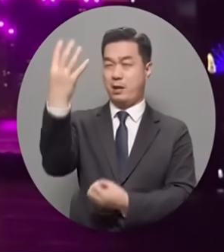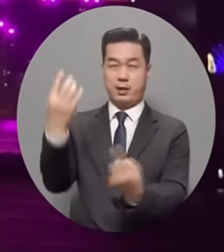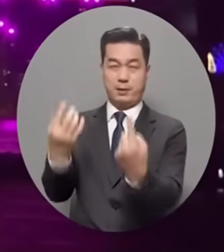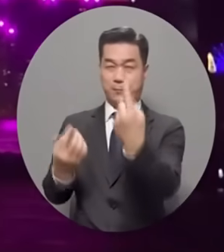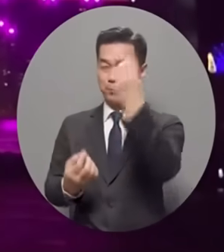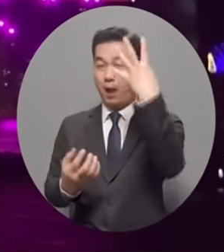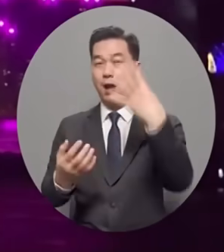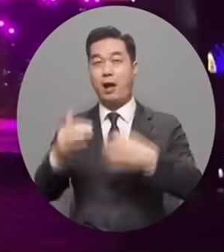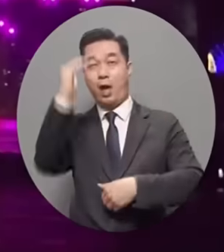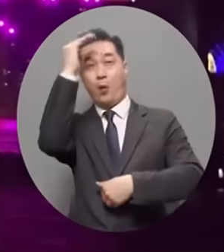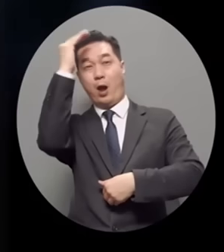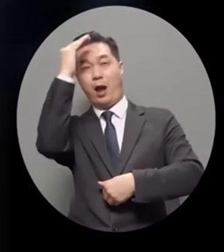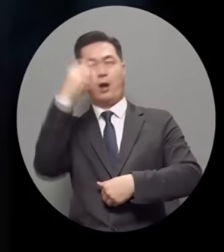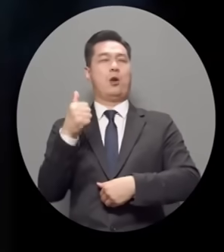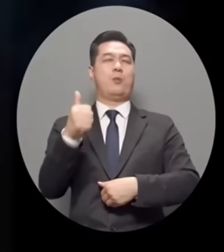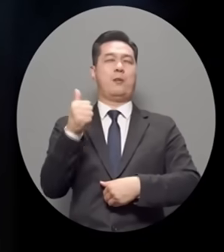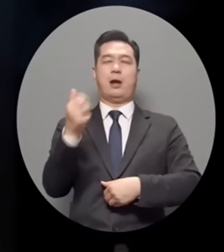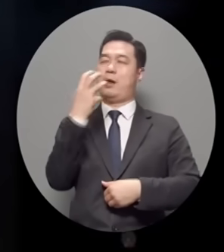탄성을 내지릅니다.